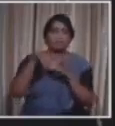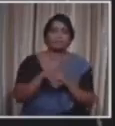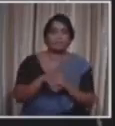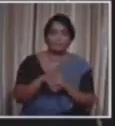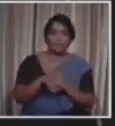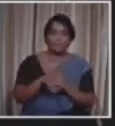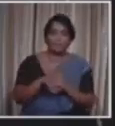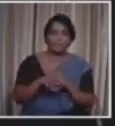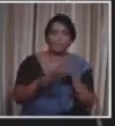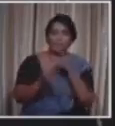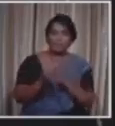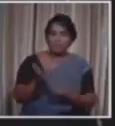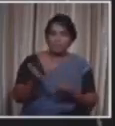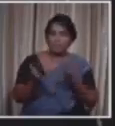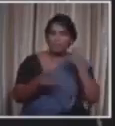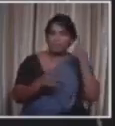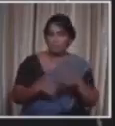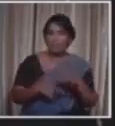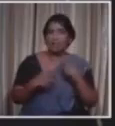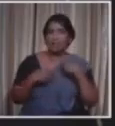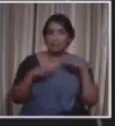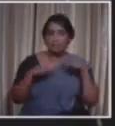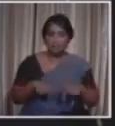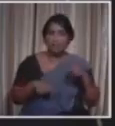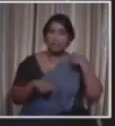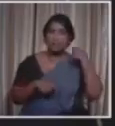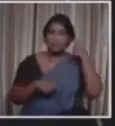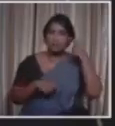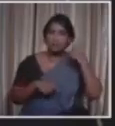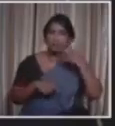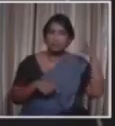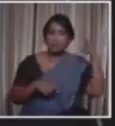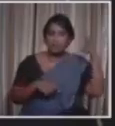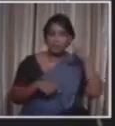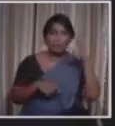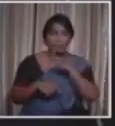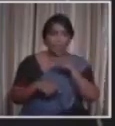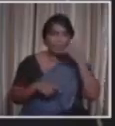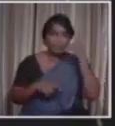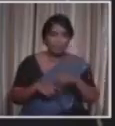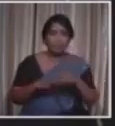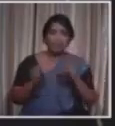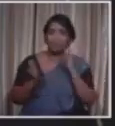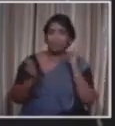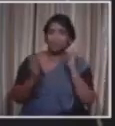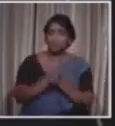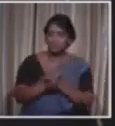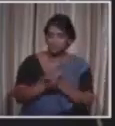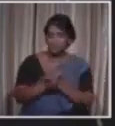अदावे अग्रीमेंट निशा दंग पुनर्जन बल शक्ति मेकर